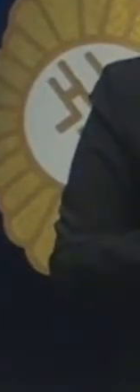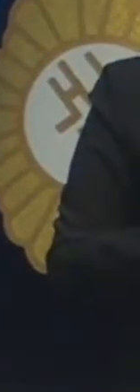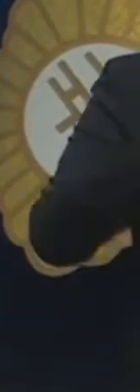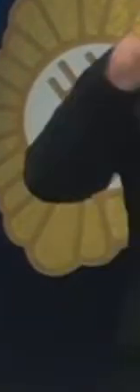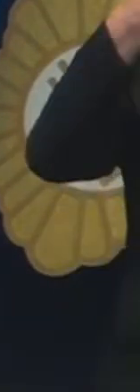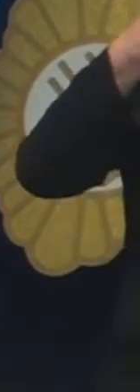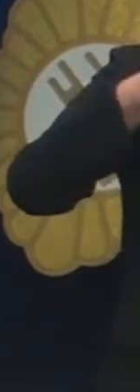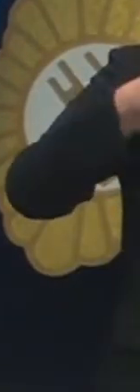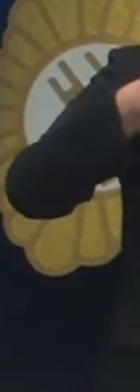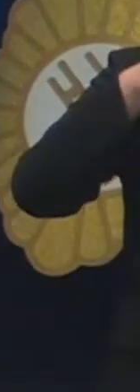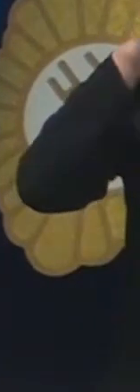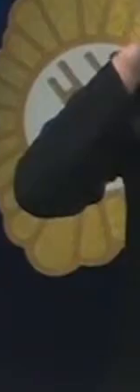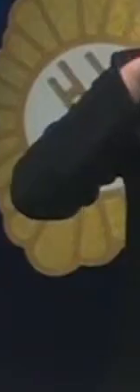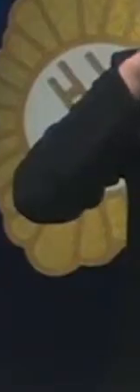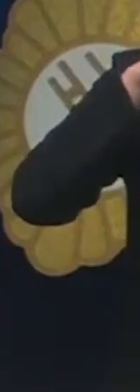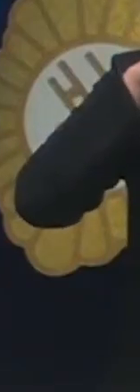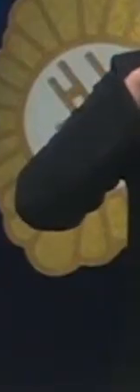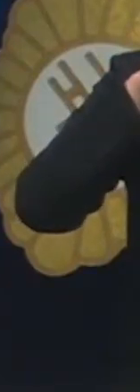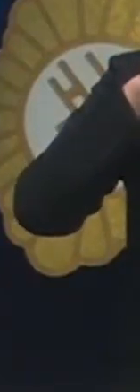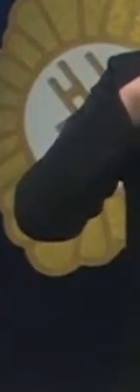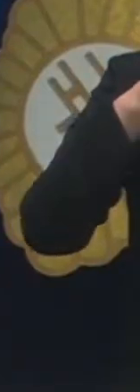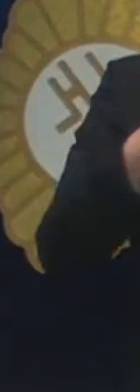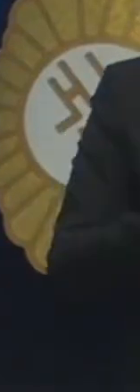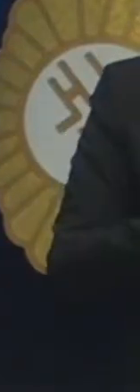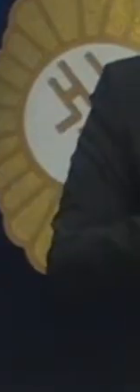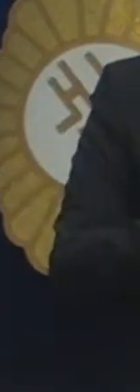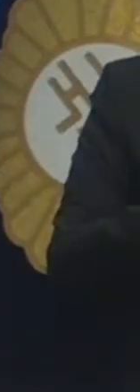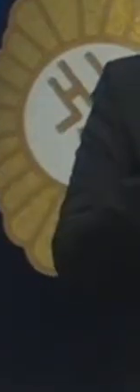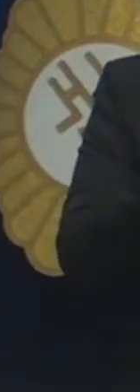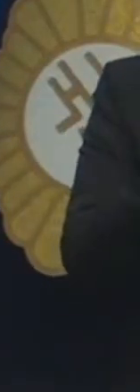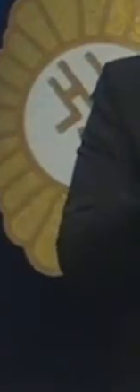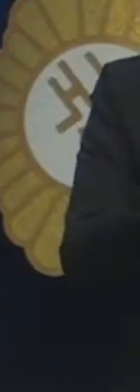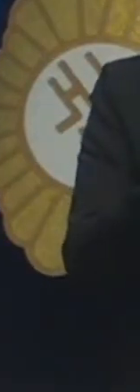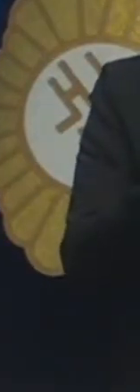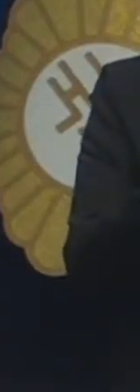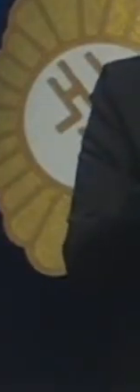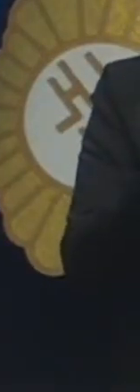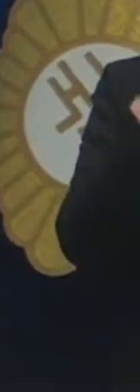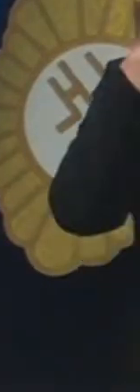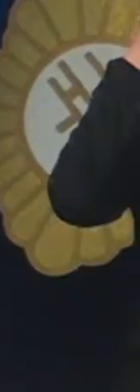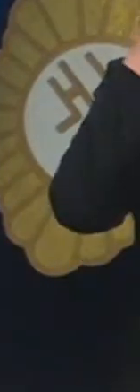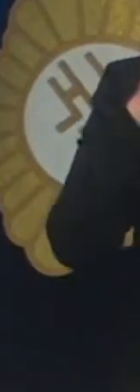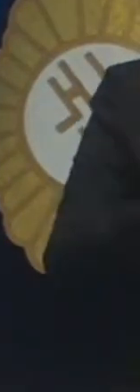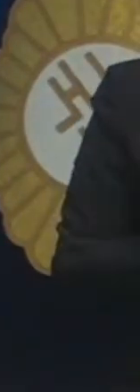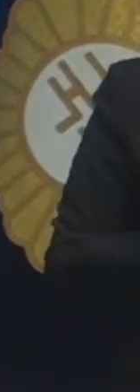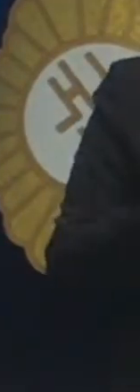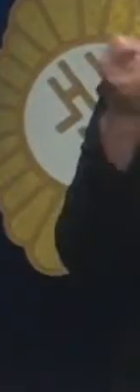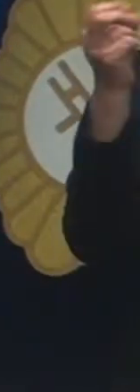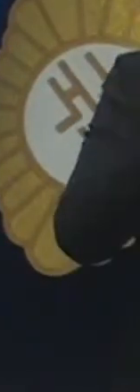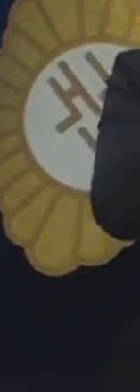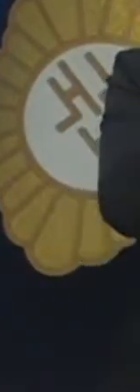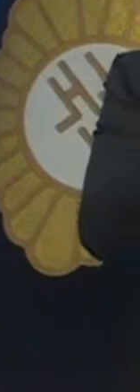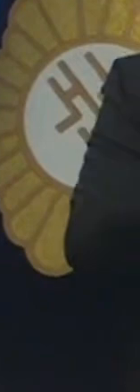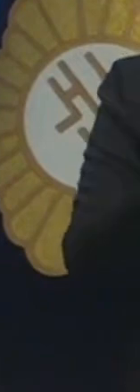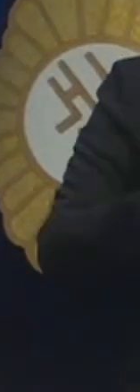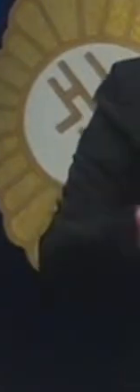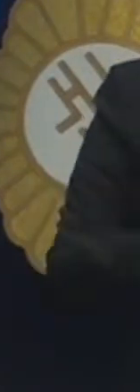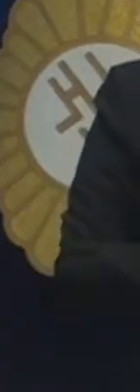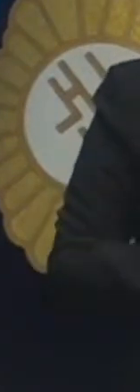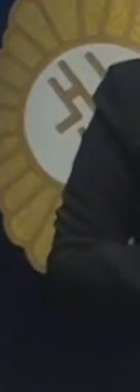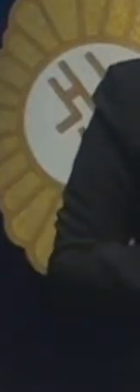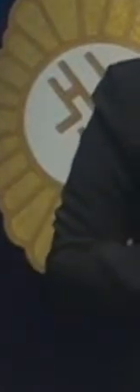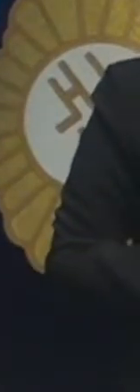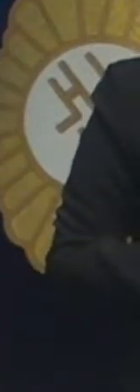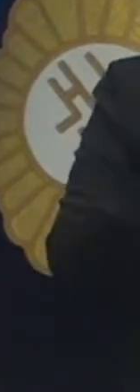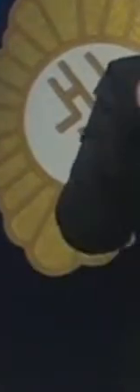가는 그런 그 길로 가는 거 아니냐 보고요. 또 하나가 더 중요한 점은